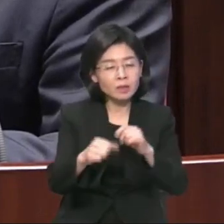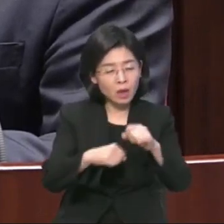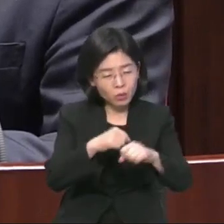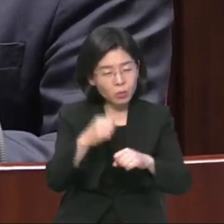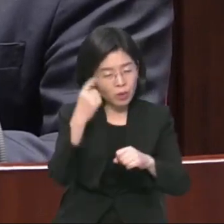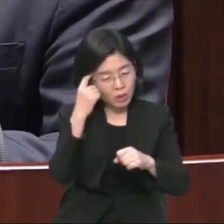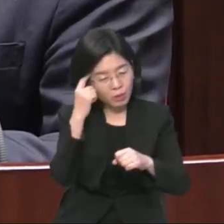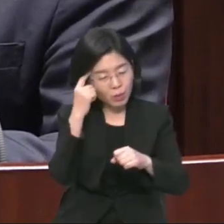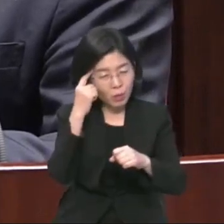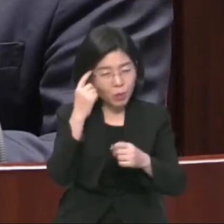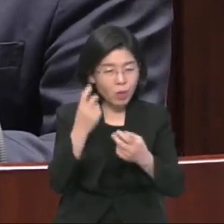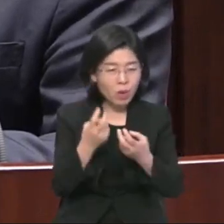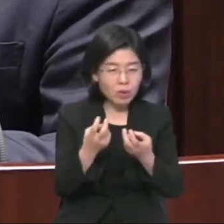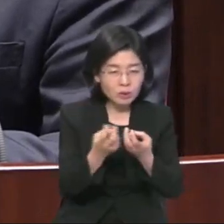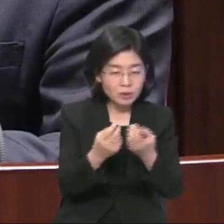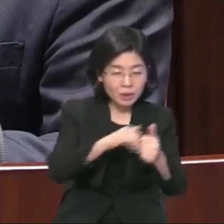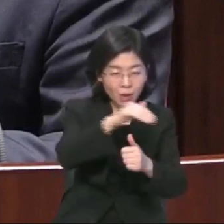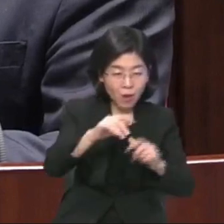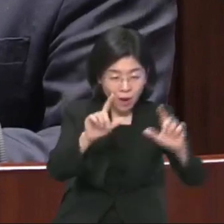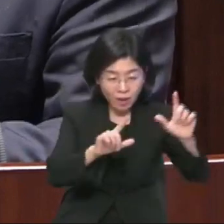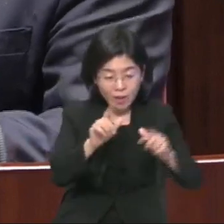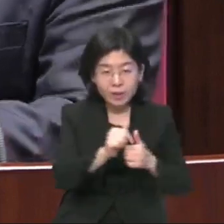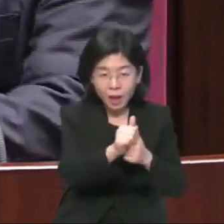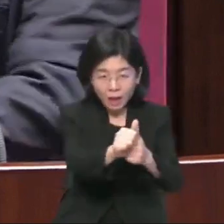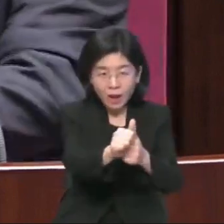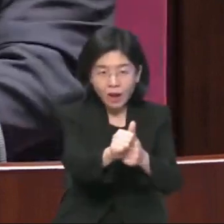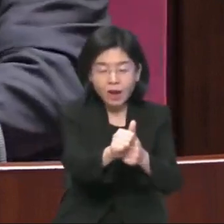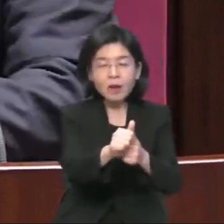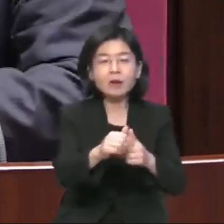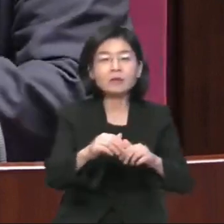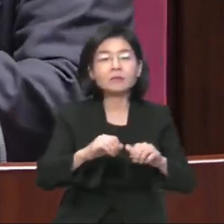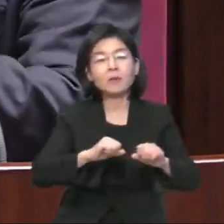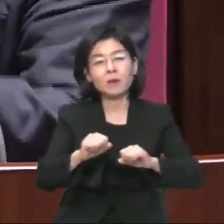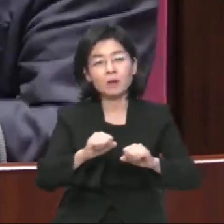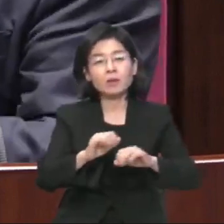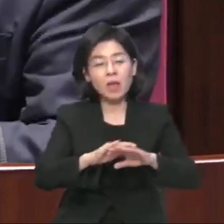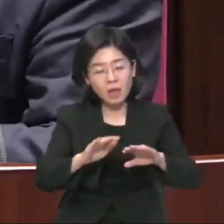영사 조력도 하고 있고 현장 상황에서 대응을 하고 있습니다. 예,